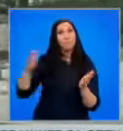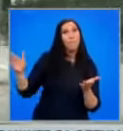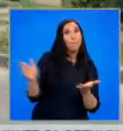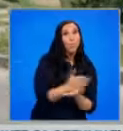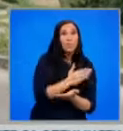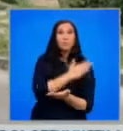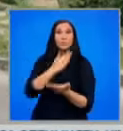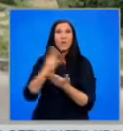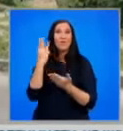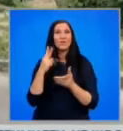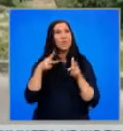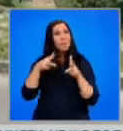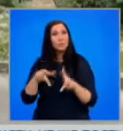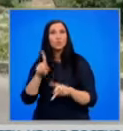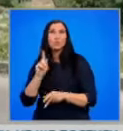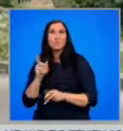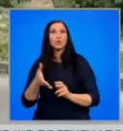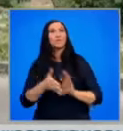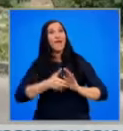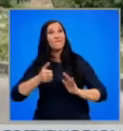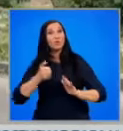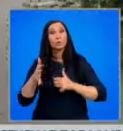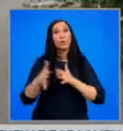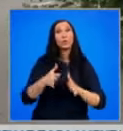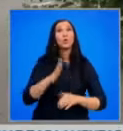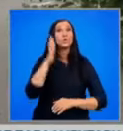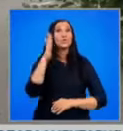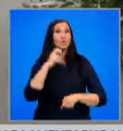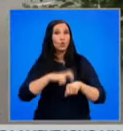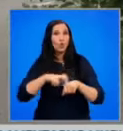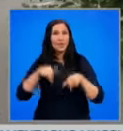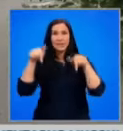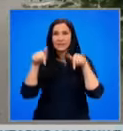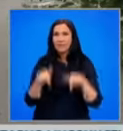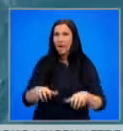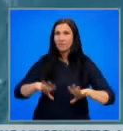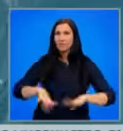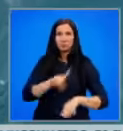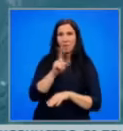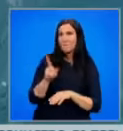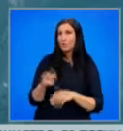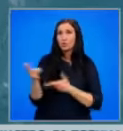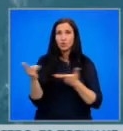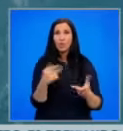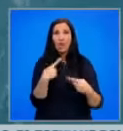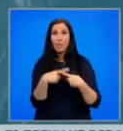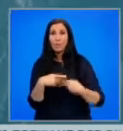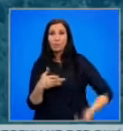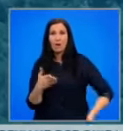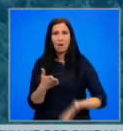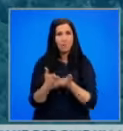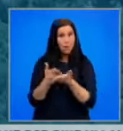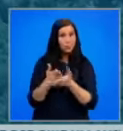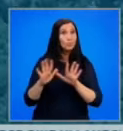от трите моста, по които можеха да бъдат евакуирани жителите на Северодонецк. Сега в града не може да бъде доставена хуманитарна